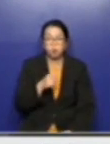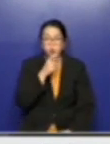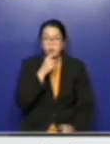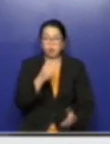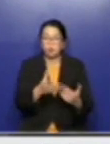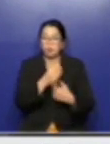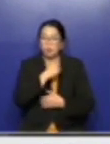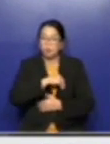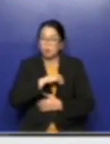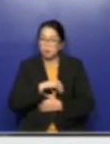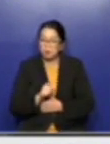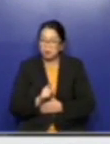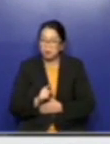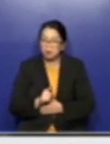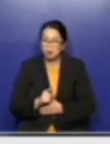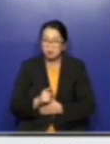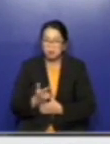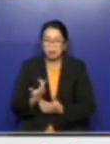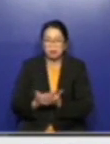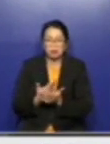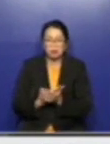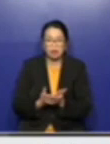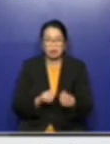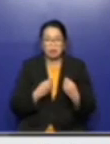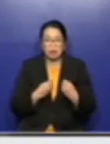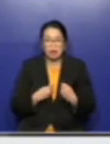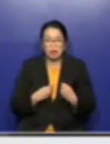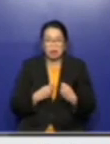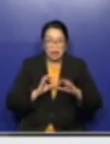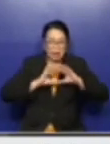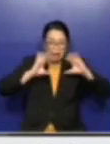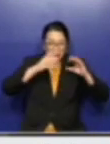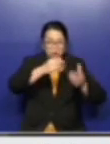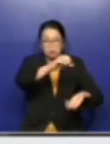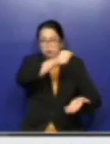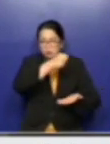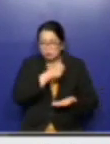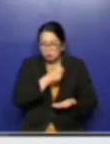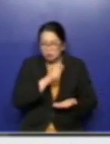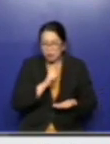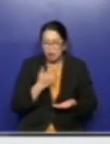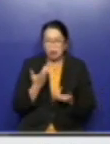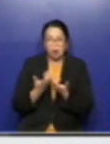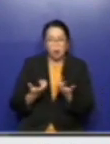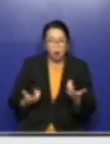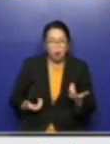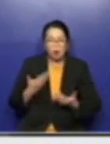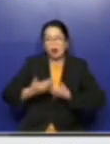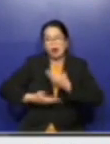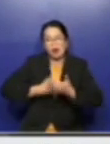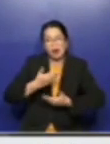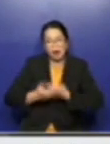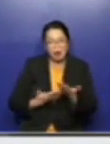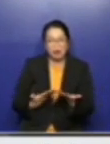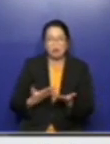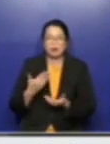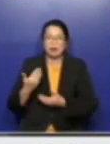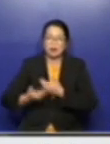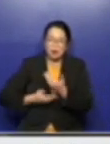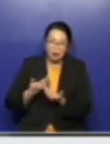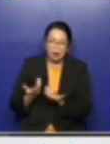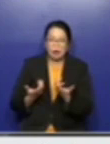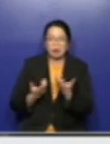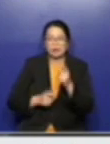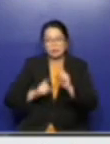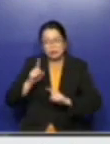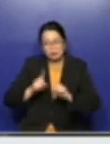ช่รับเงินจากรัฐอย่างเดียวท่านประธานครับเขาหาเงินได้ด้วยนะฮะขายของที่ระลึกก็ได้ค่าดิจิตอลค่าสัมปทานค่า